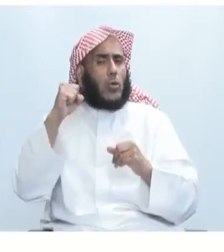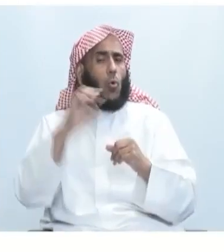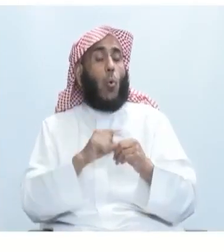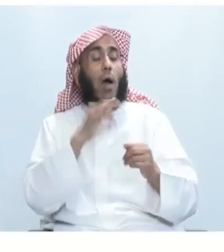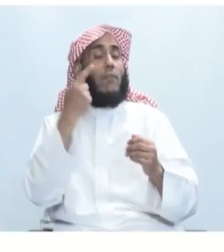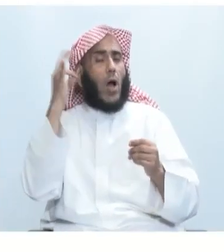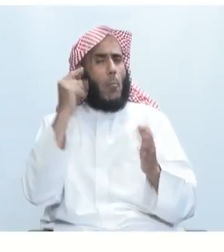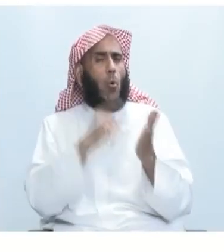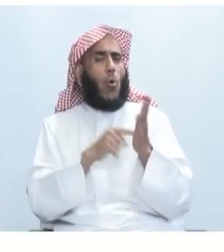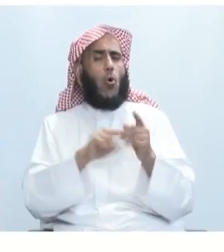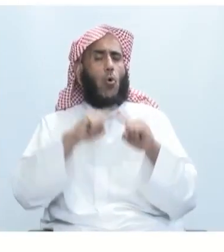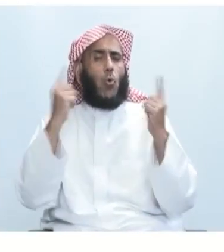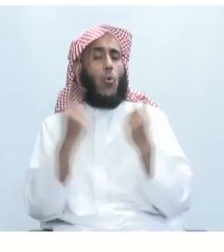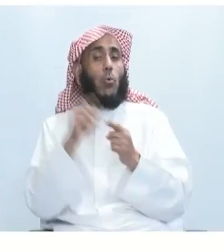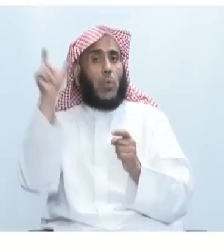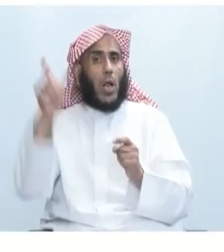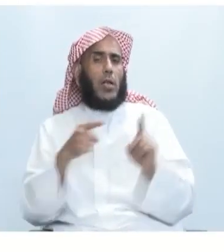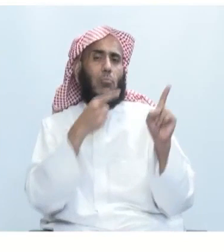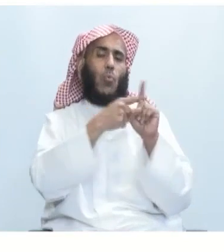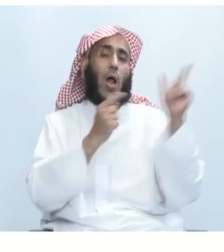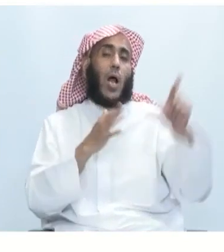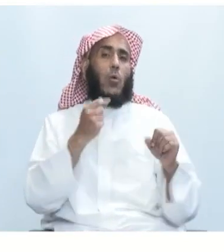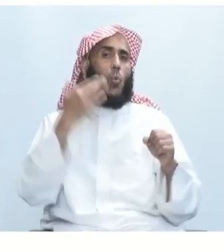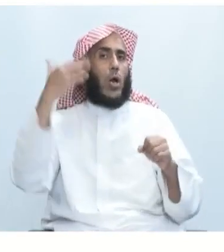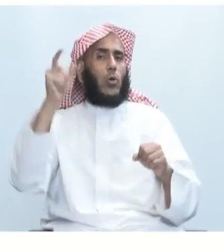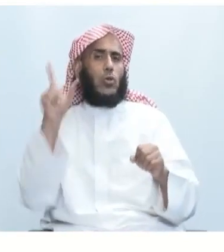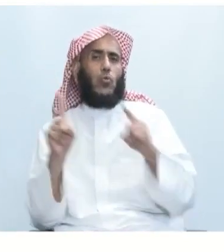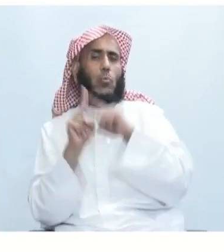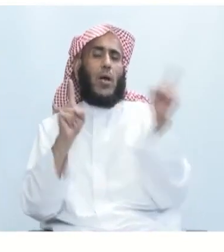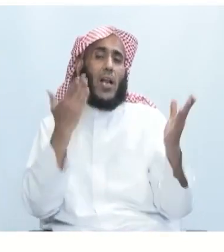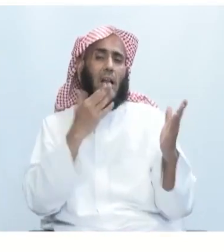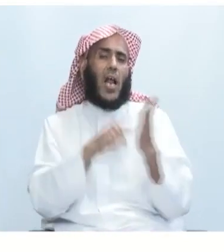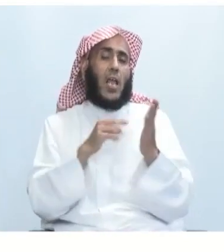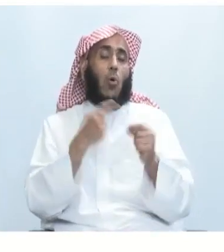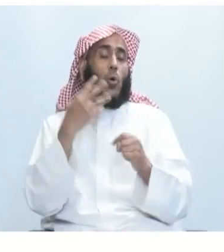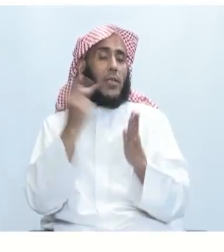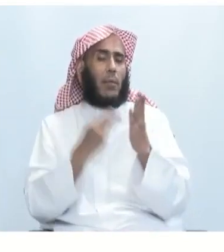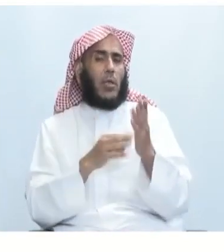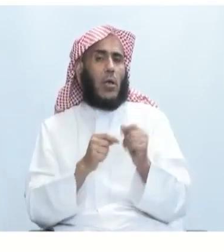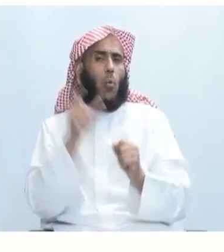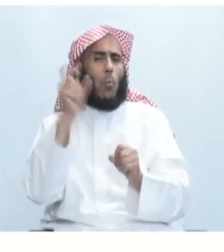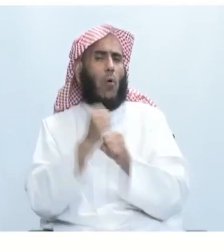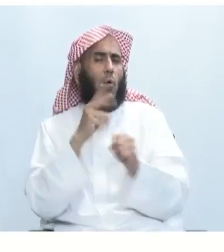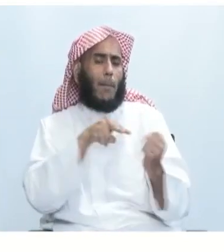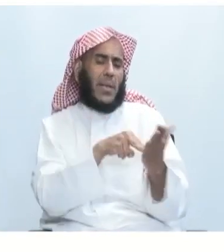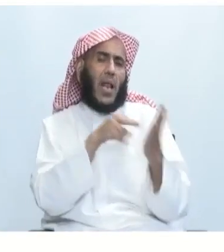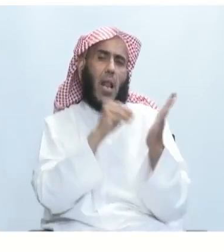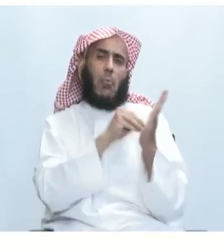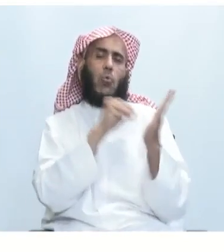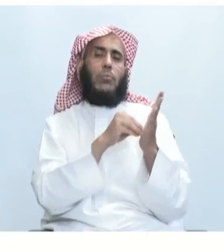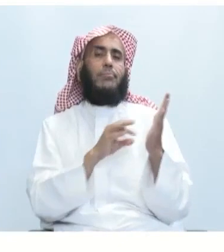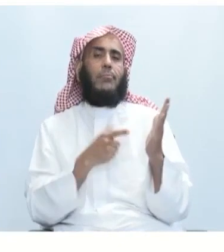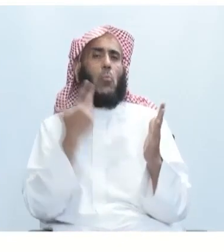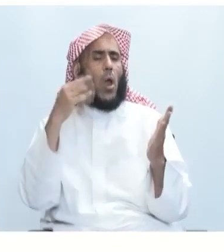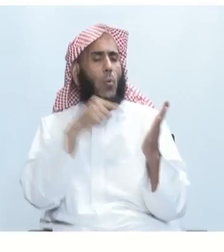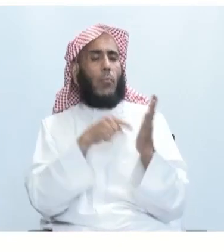فهمه كل من الكاتب والقارئ ايضا رؤيتهما القرائيه والكتابيه وموقفهما من الموضوع موقفه